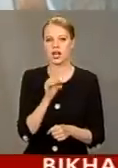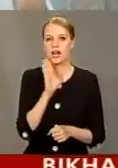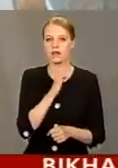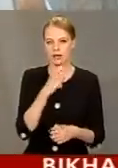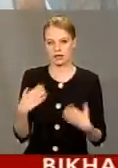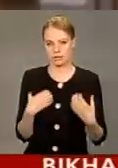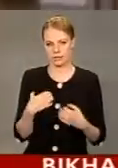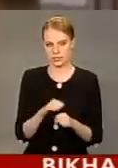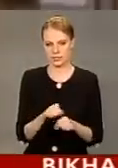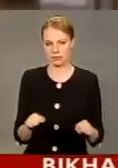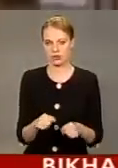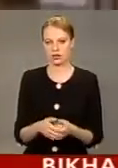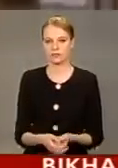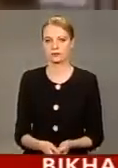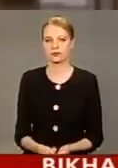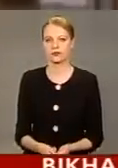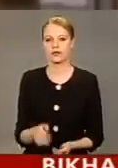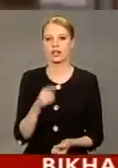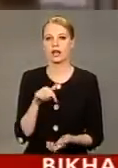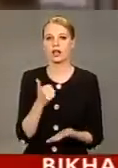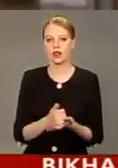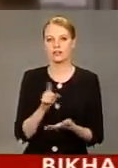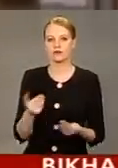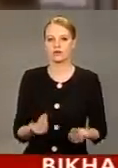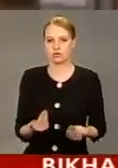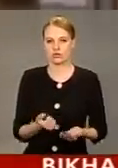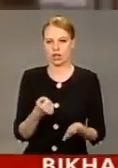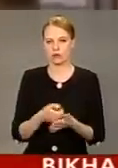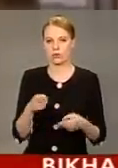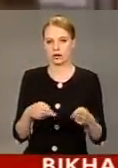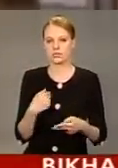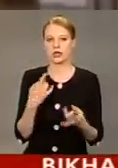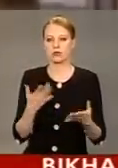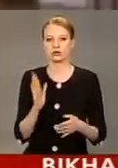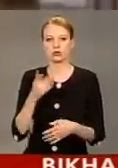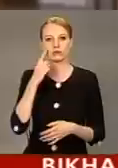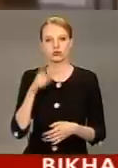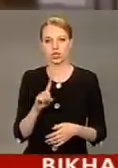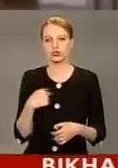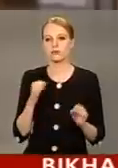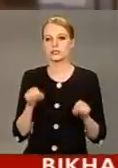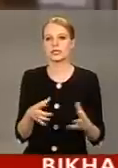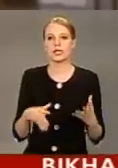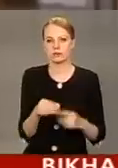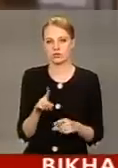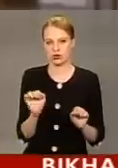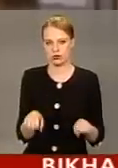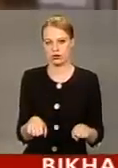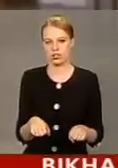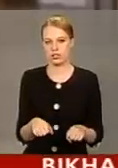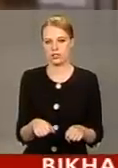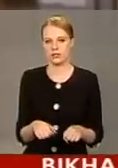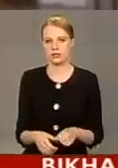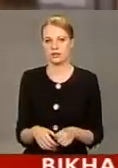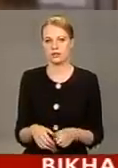хвилюватися не може. Головне, щоб дожила до операції. Я просто тоді буду знати, що ми зробили все, що змогли.